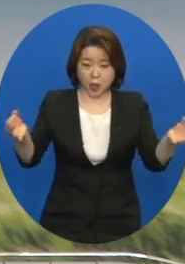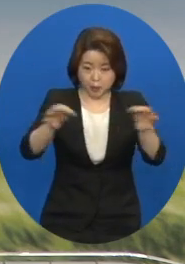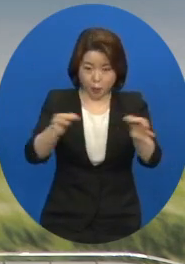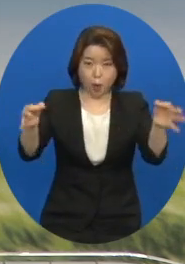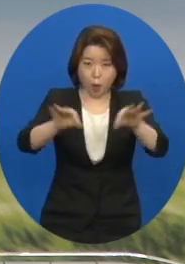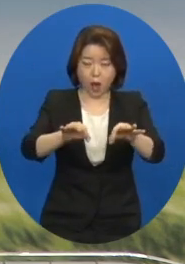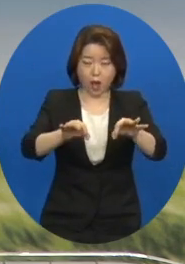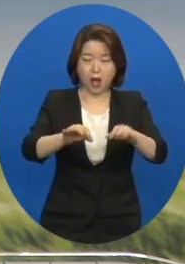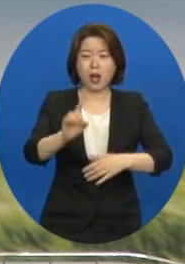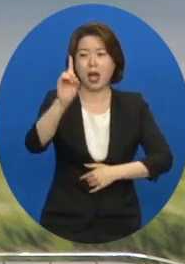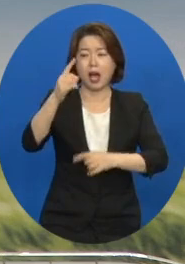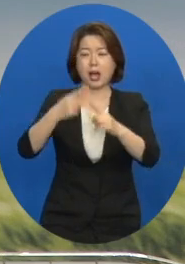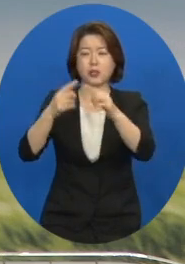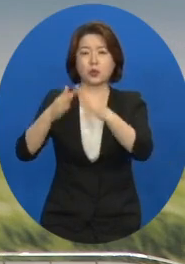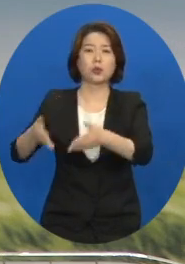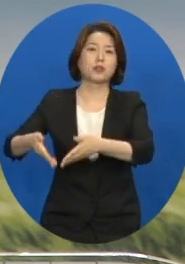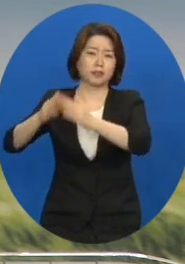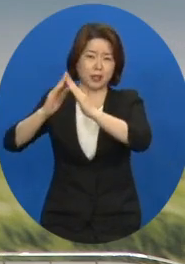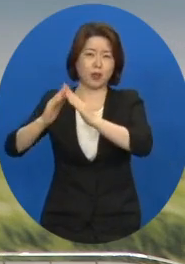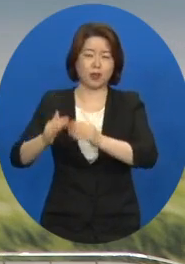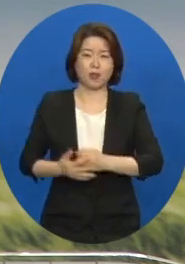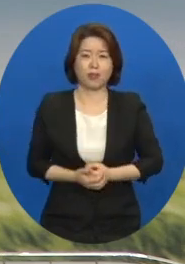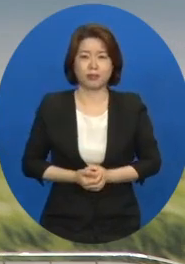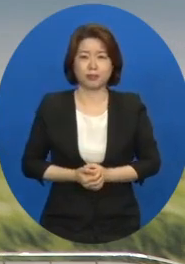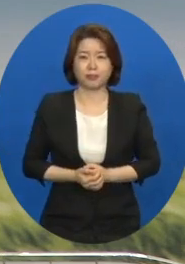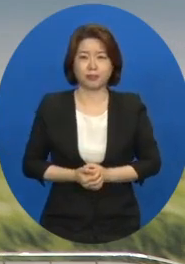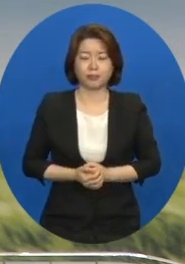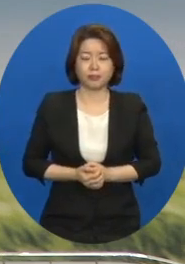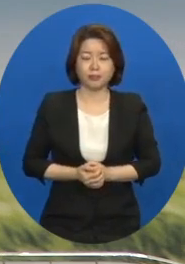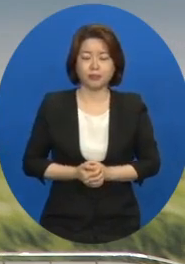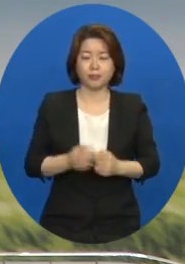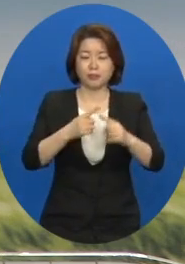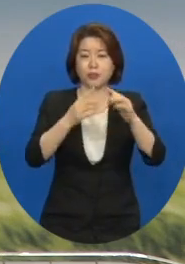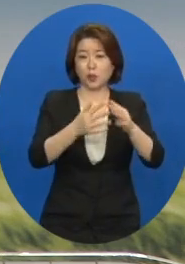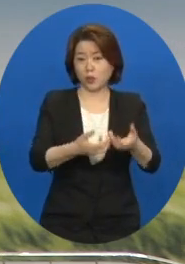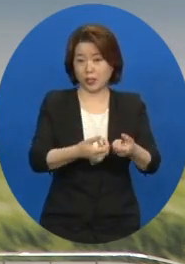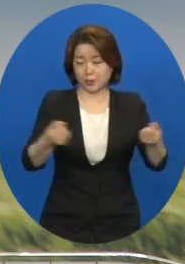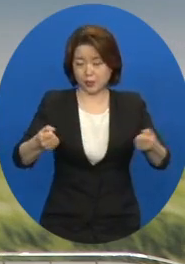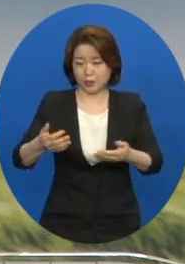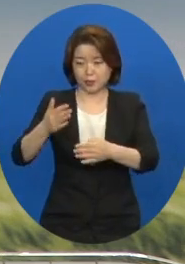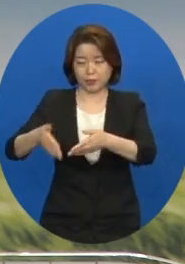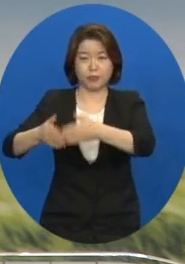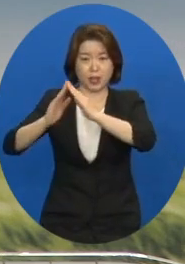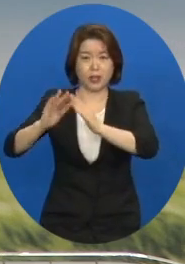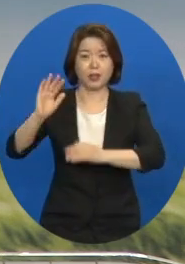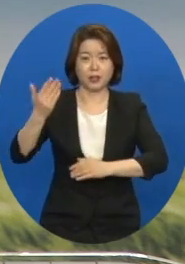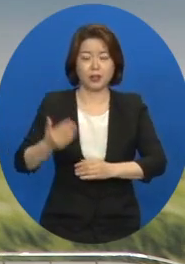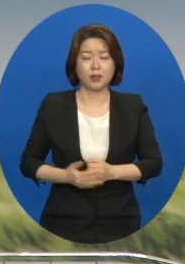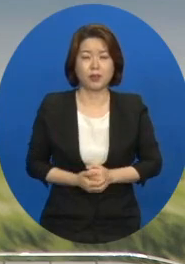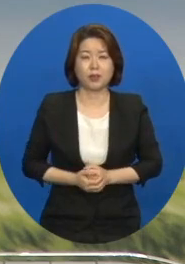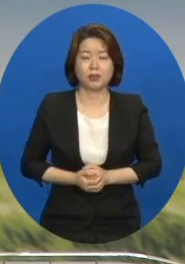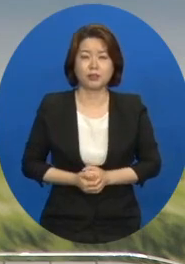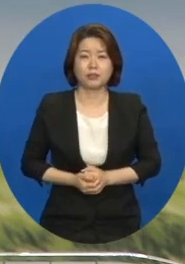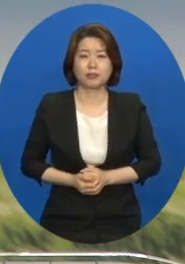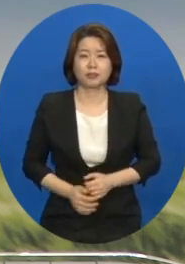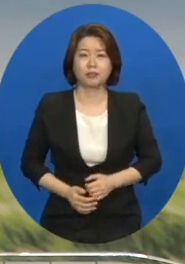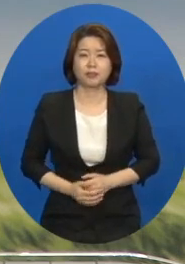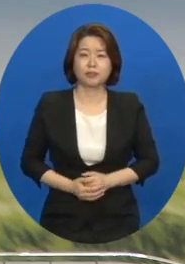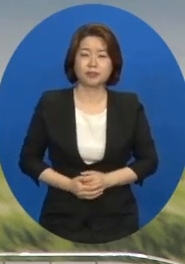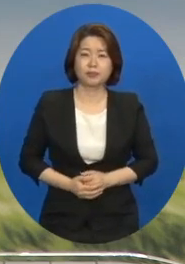모아서 한 교회를 세워요. 분리개척교회 한 교회가 서게 됩니다.